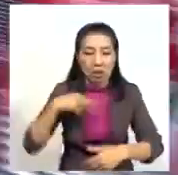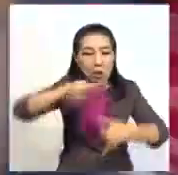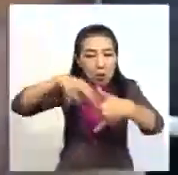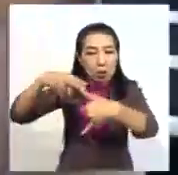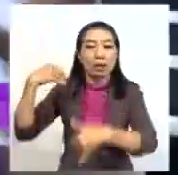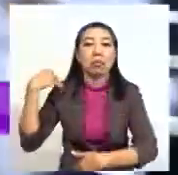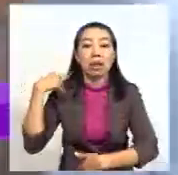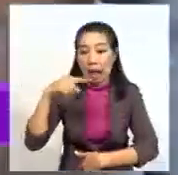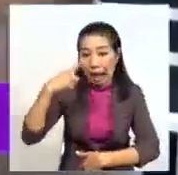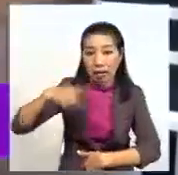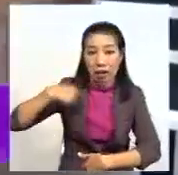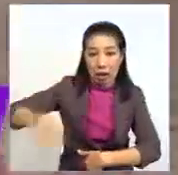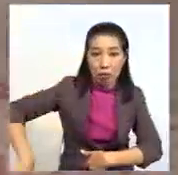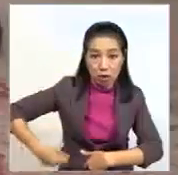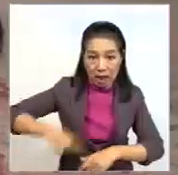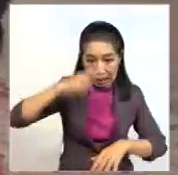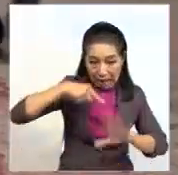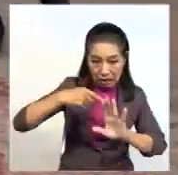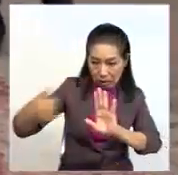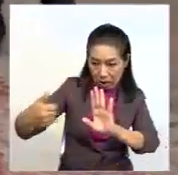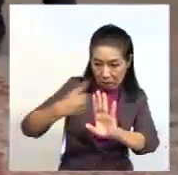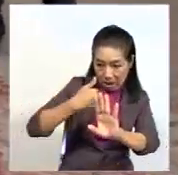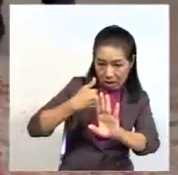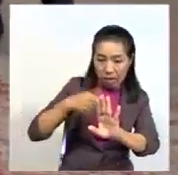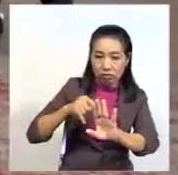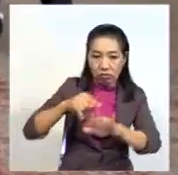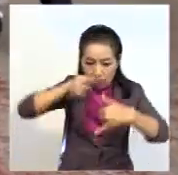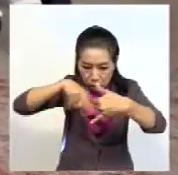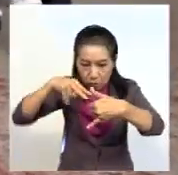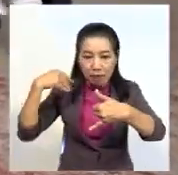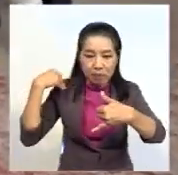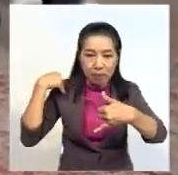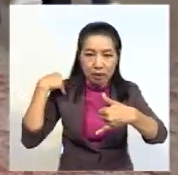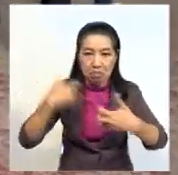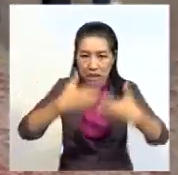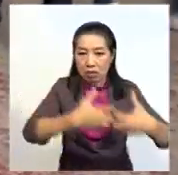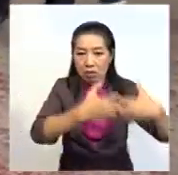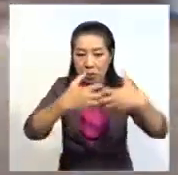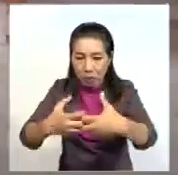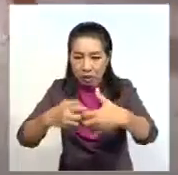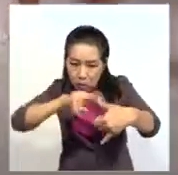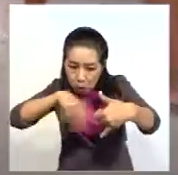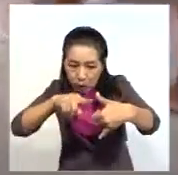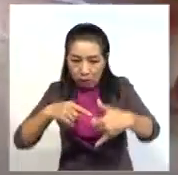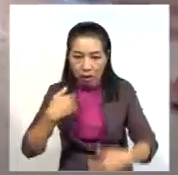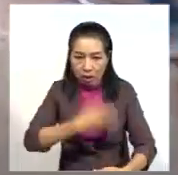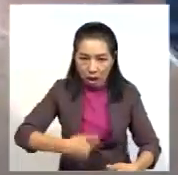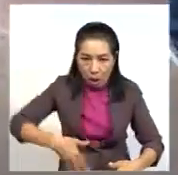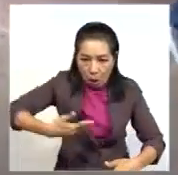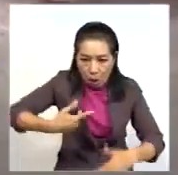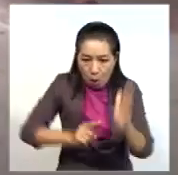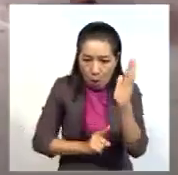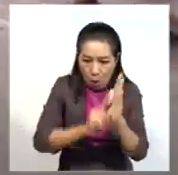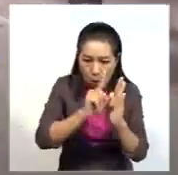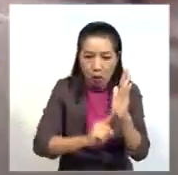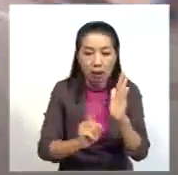ที่เดินทางข้ามฝั่งมาจากกัมพูชามีเครื่องเทอร์โมสแกนนะคะเข้ามาติดตั้งเอาไว้นะคะเพื่อตรวจวัดอุณหภูมิร่างกายของนักท่องเที่ยว